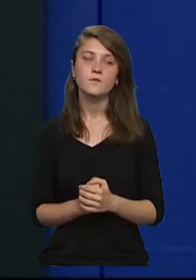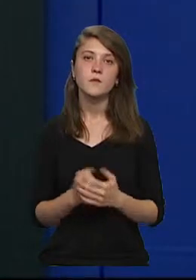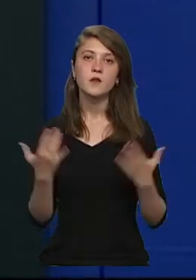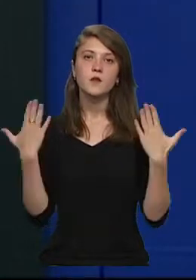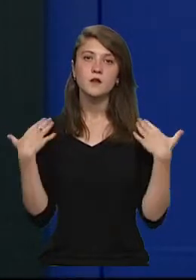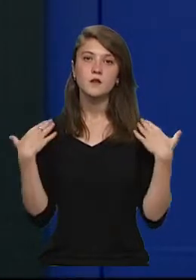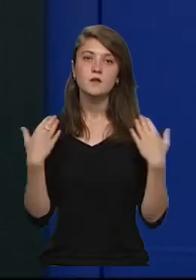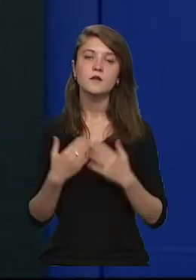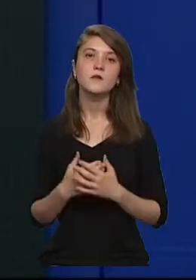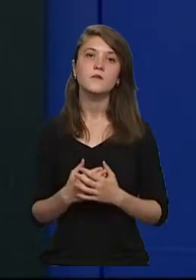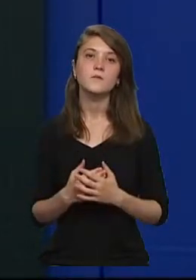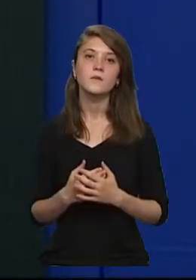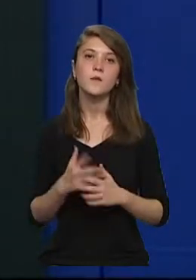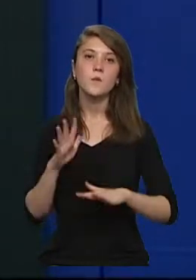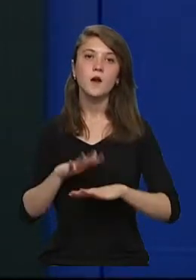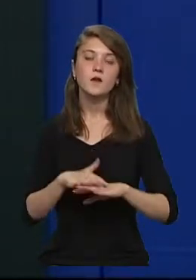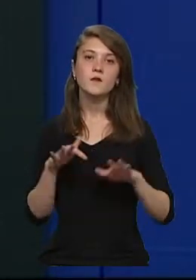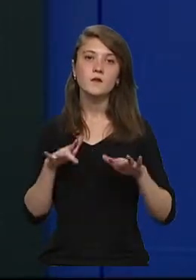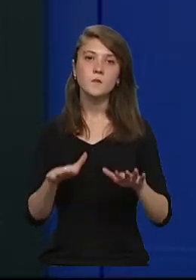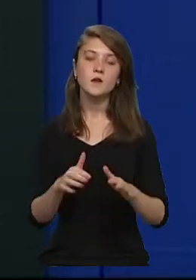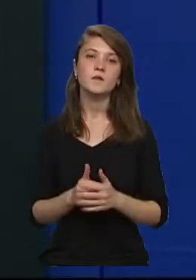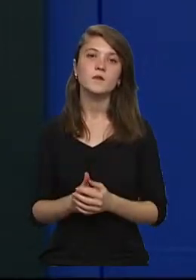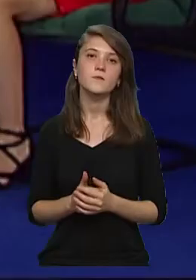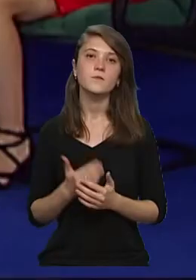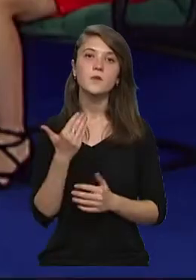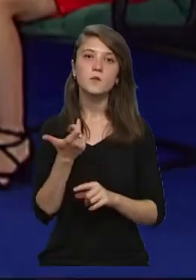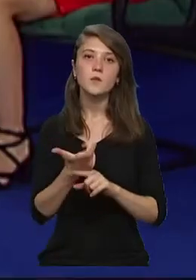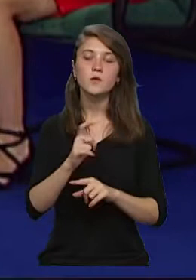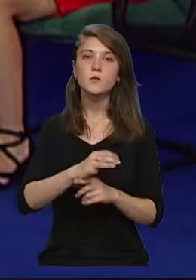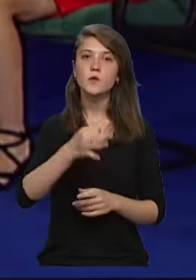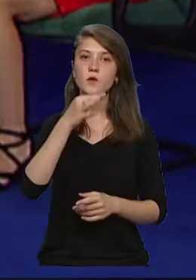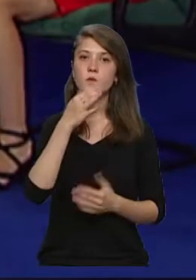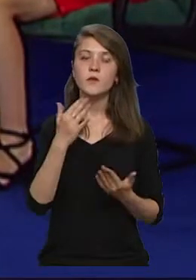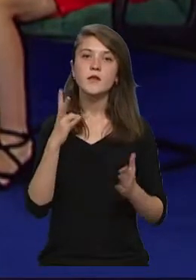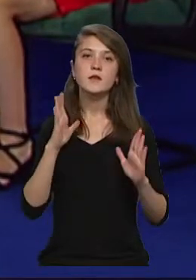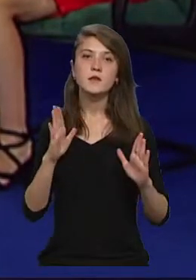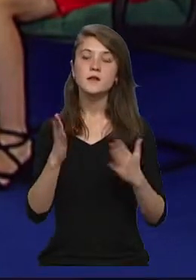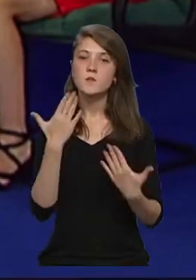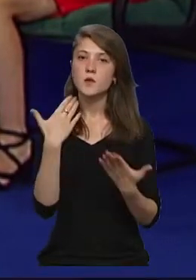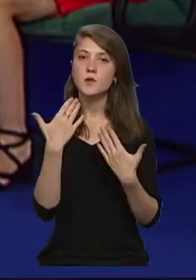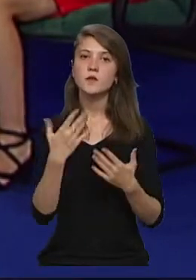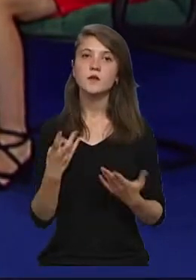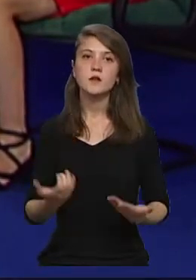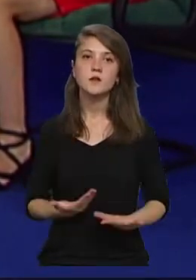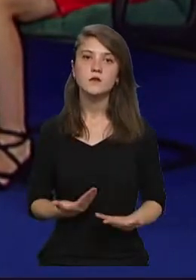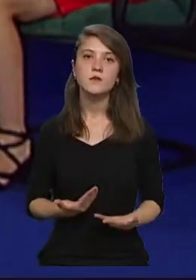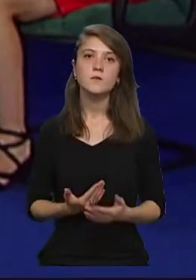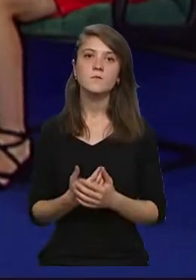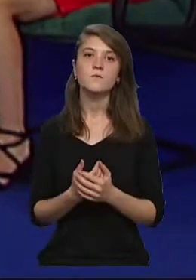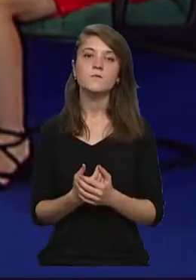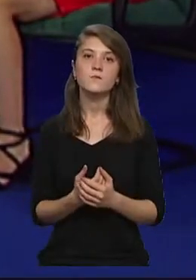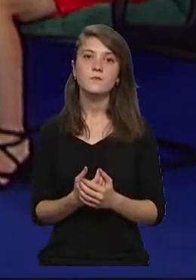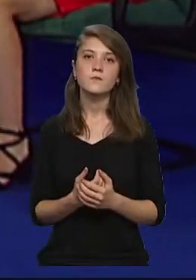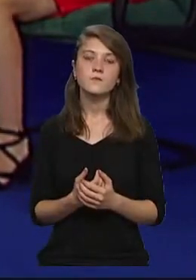начальники структурних підрозділів, банківська справа. Їм дуже подобається, вони не тільки спілкуються наживо, неформально освіта,